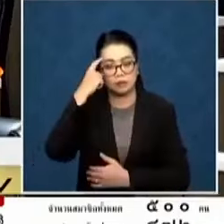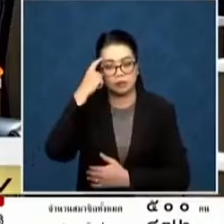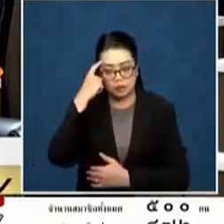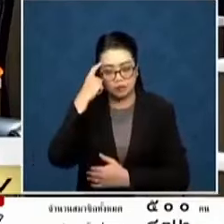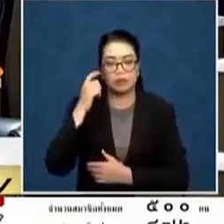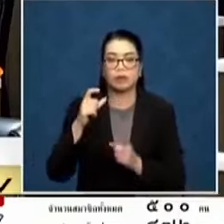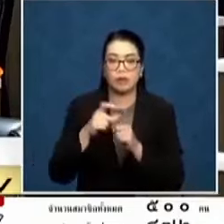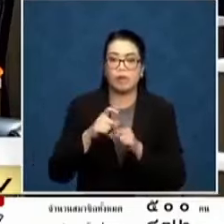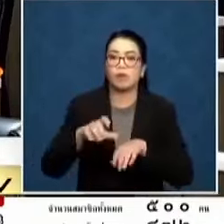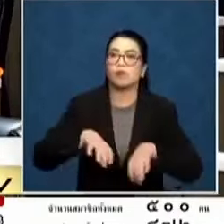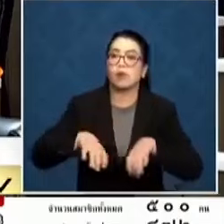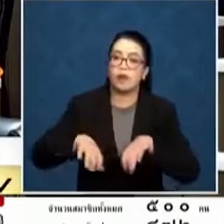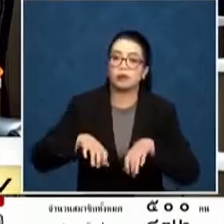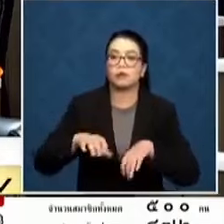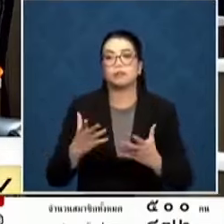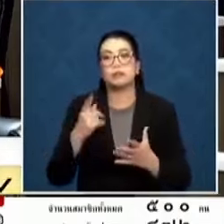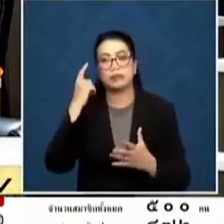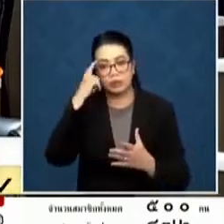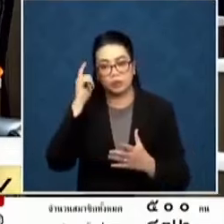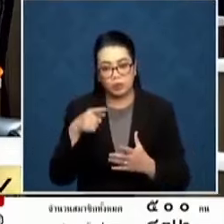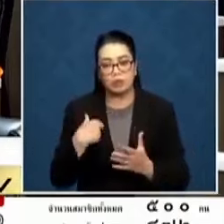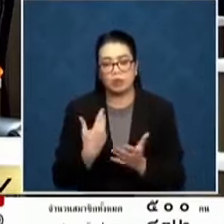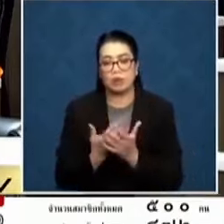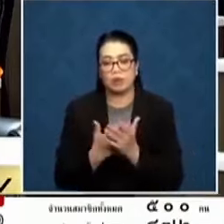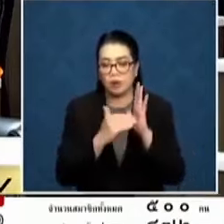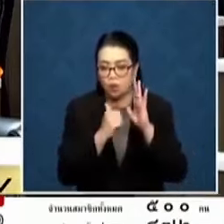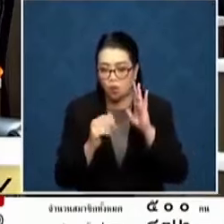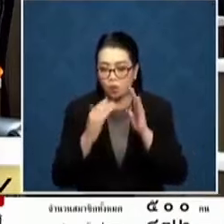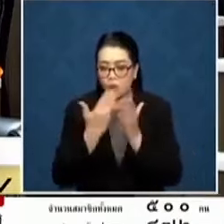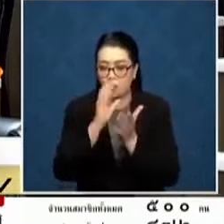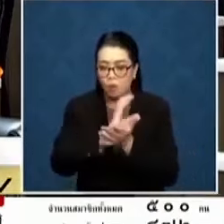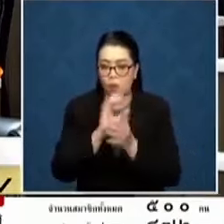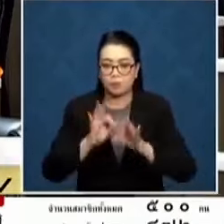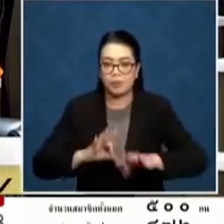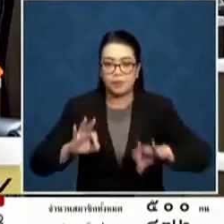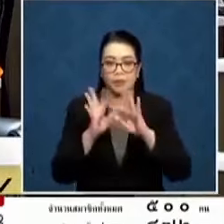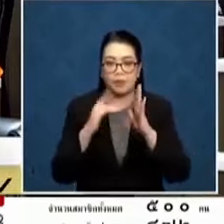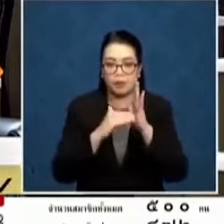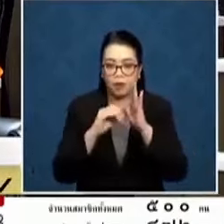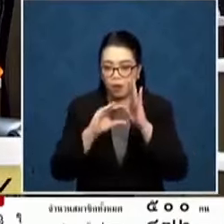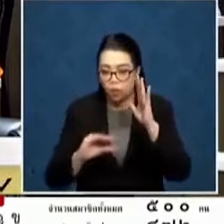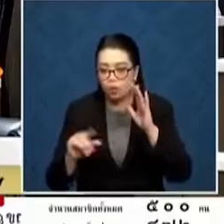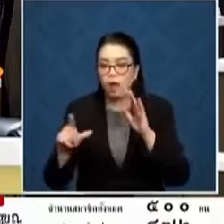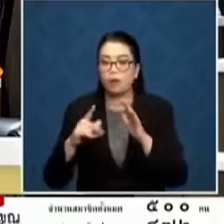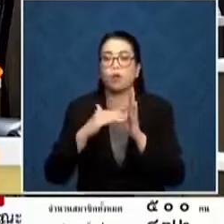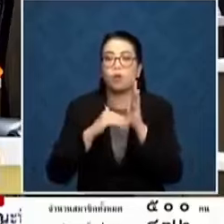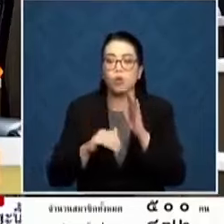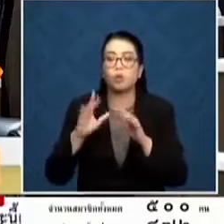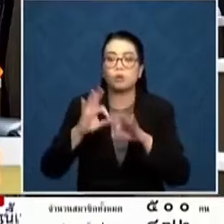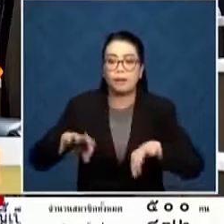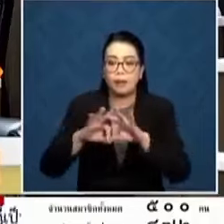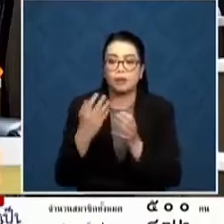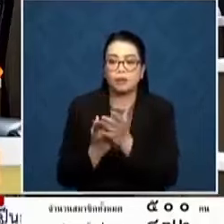ารณ์กันได้แต่จะไปกล่าวหาแบบหวังผลว่าจะได้โจมตีไปถึงรัฐบาลพลเอกประยุทธ์ด้วยโดยบอกว่าย้อมแมวเหมือน